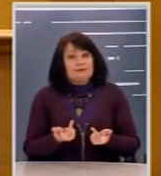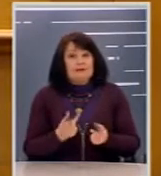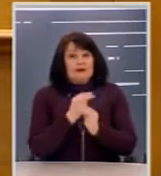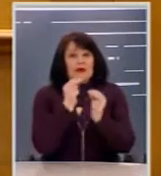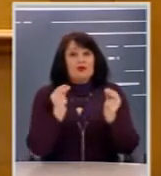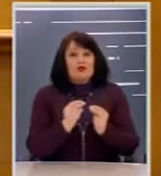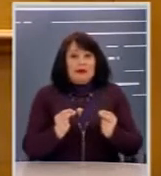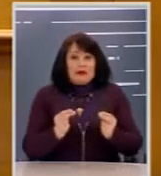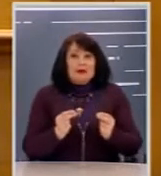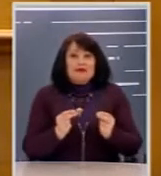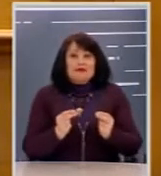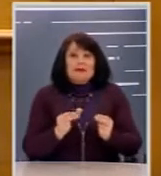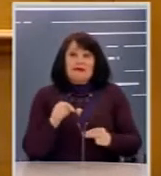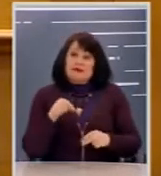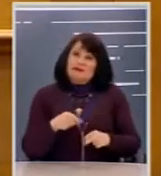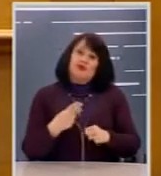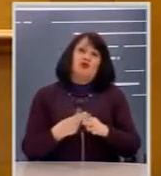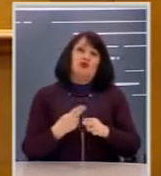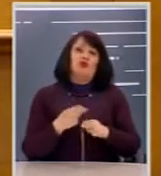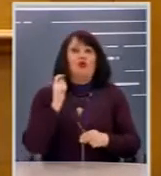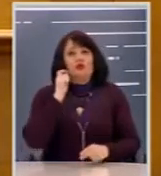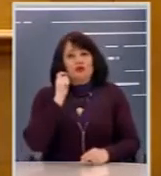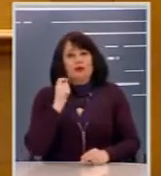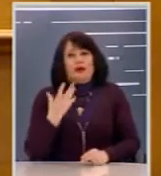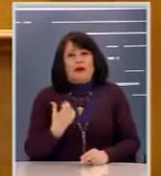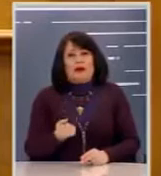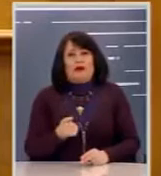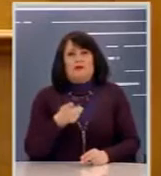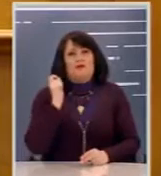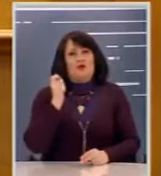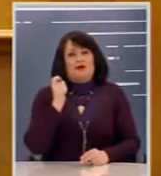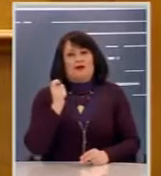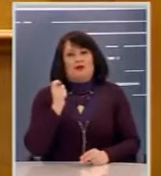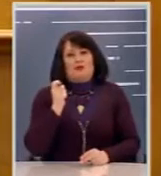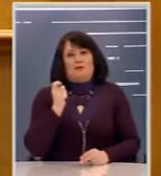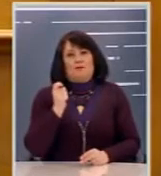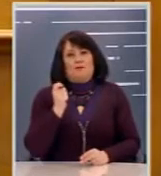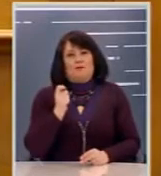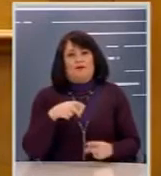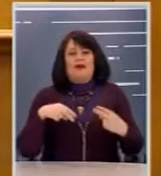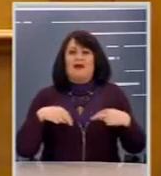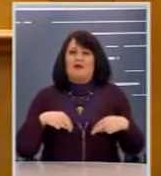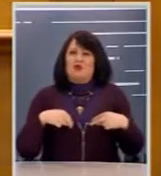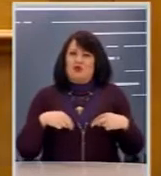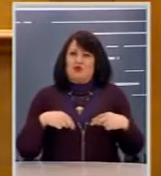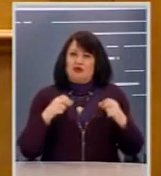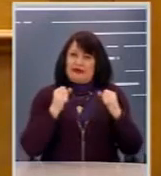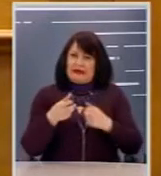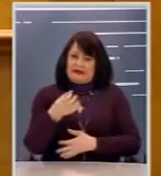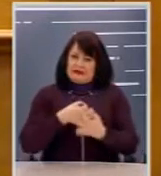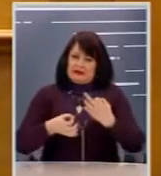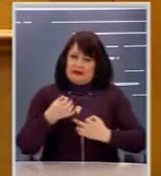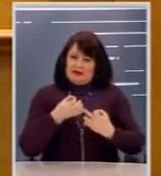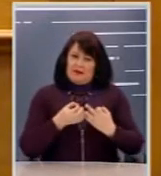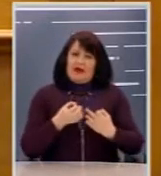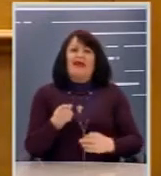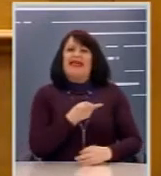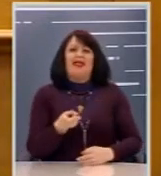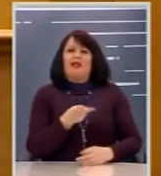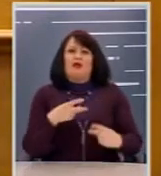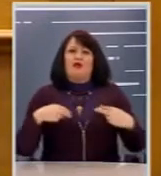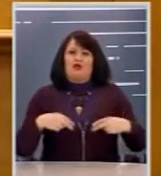και αυτό έχει ονοματεπώνυμο πολιτικό, όπως είπε και ο Υπουργός Υγείας και οι δύο Υπουργοί